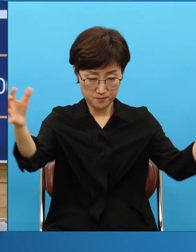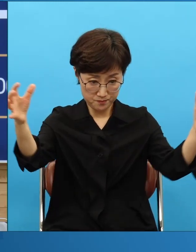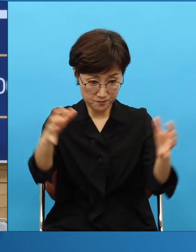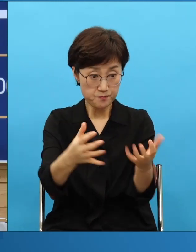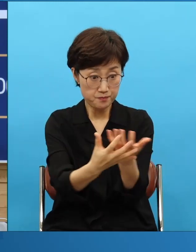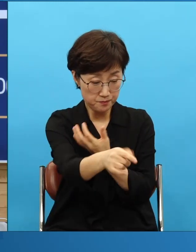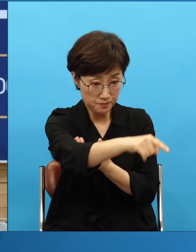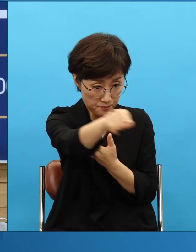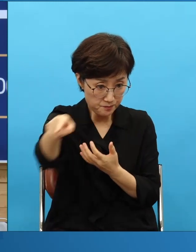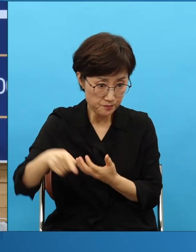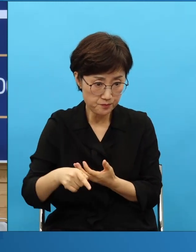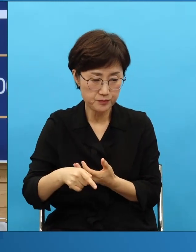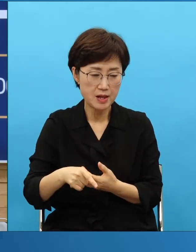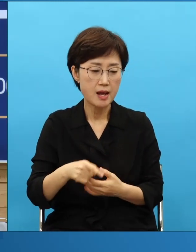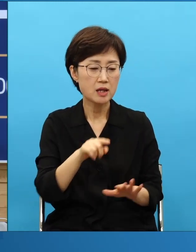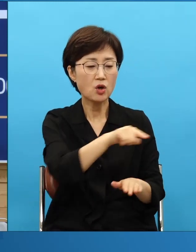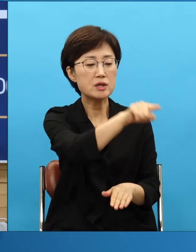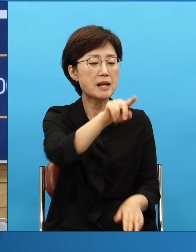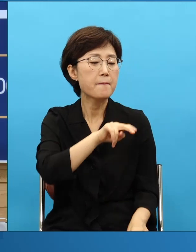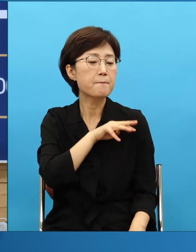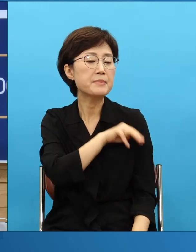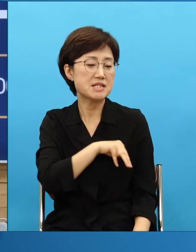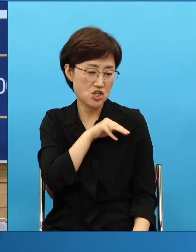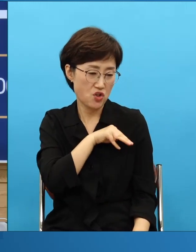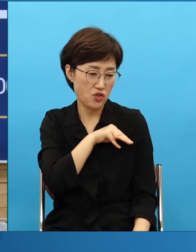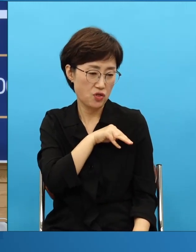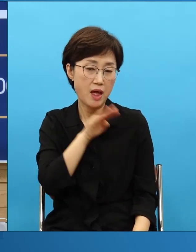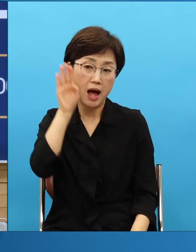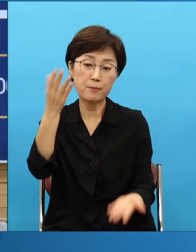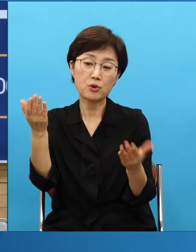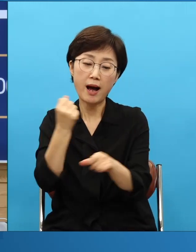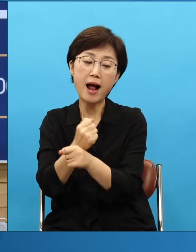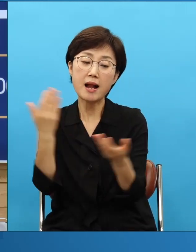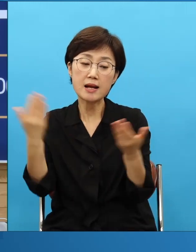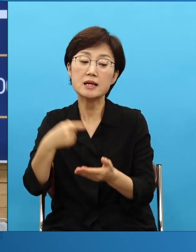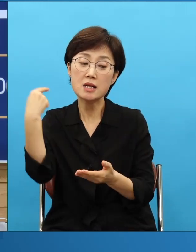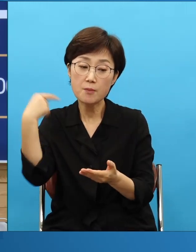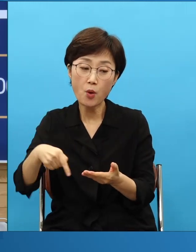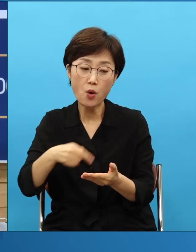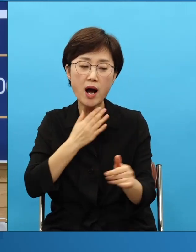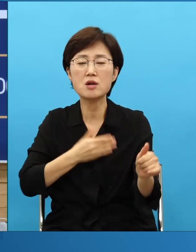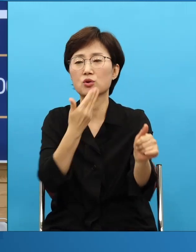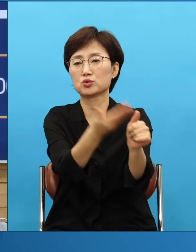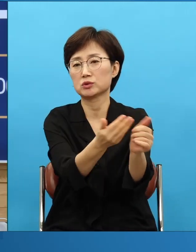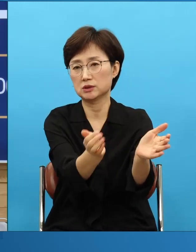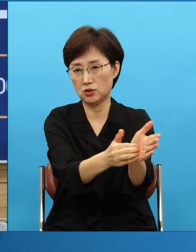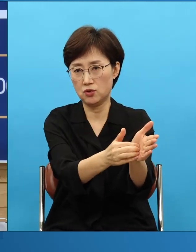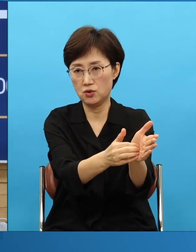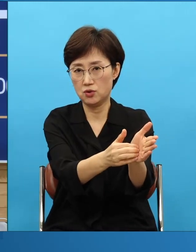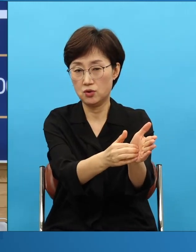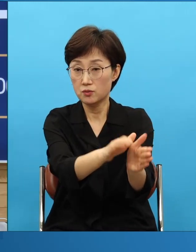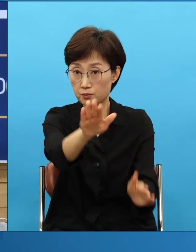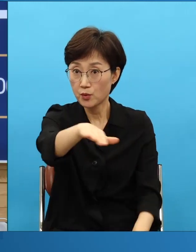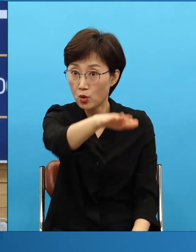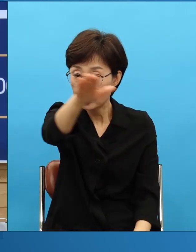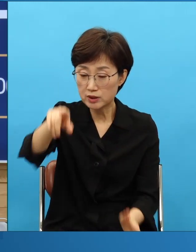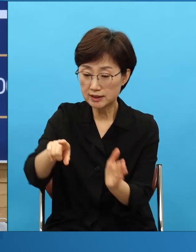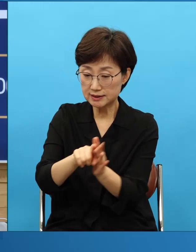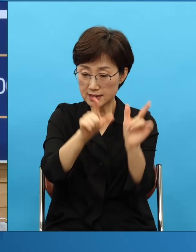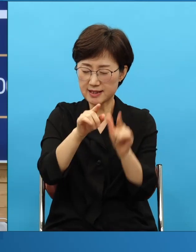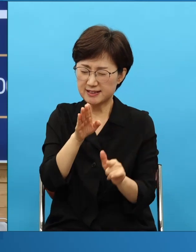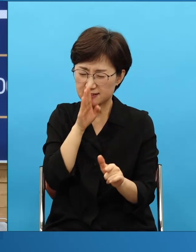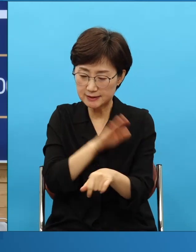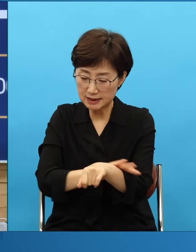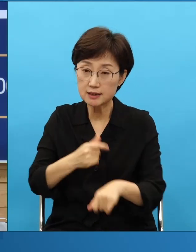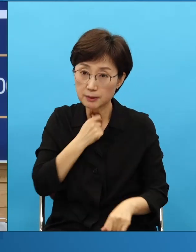God gave a mission. 여러분이 신앙생활을 제대로 하려면 정확한 미션을 붙잡아야 If 돼요. you want to live 그렇죠? accurately your walk of faith,